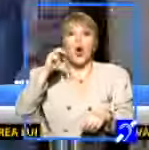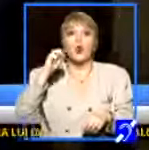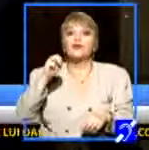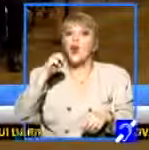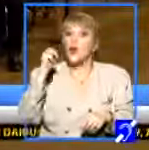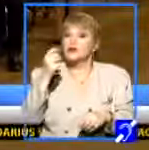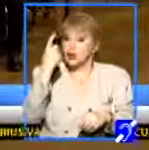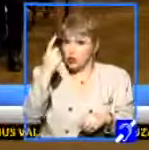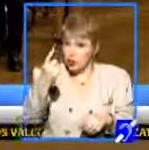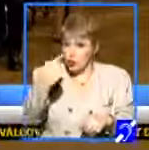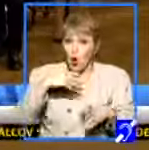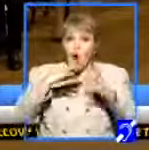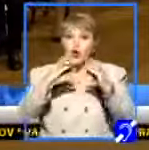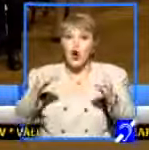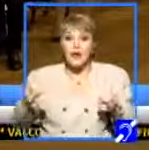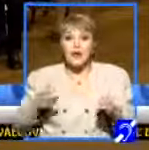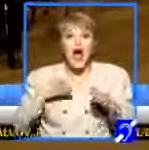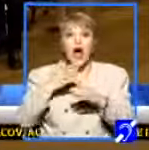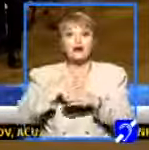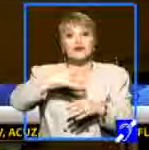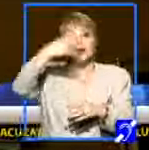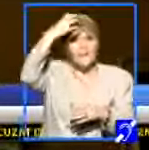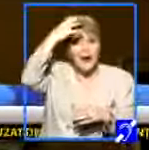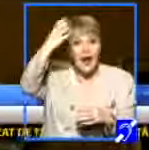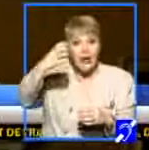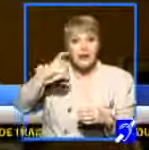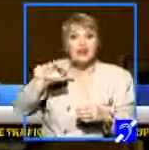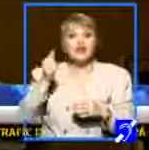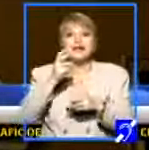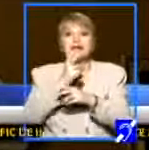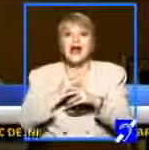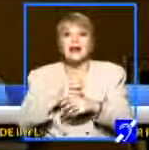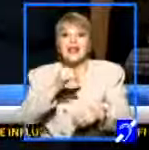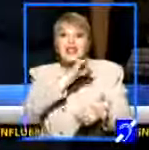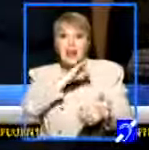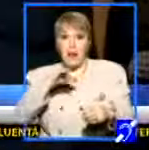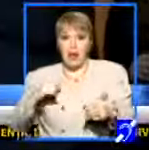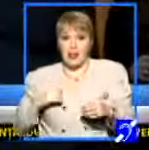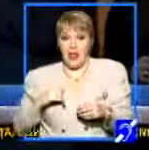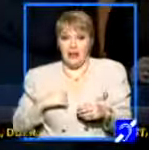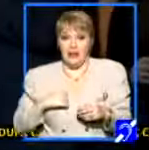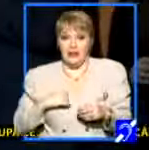1881, România a devenit regat și pentru prima dată stat independent și suveran.